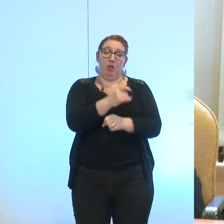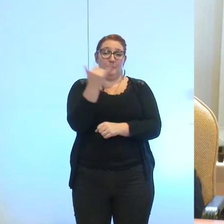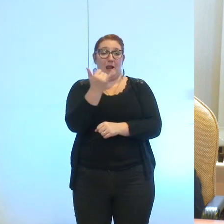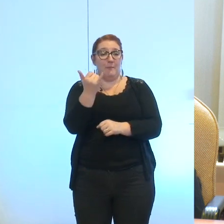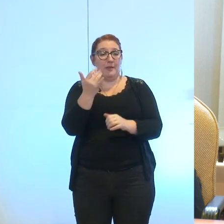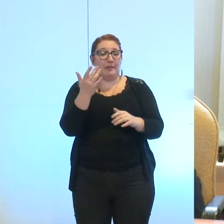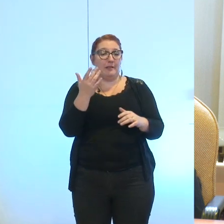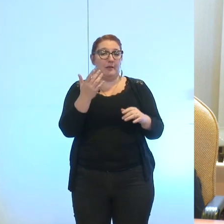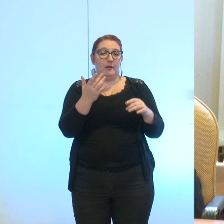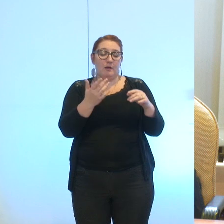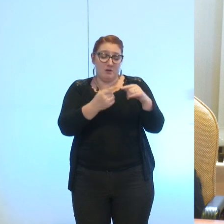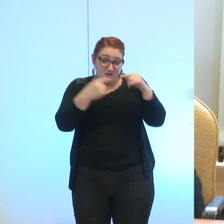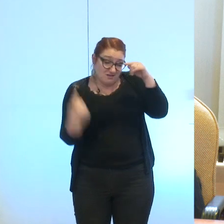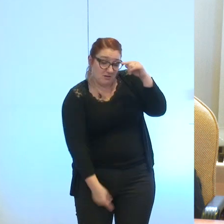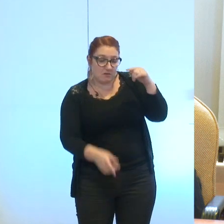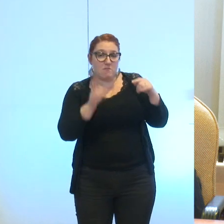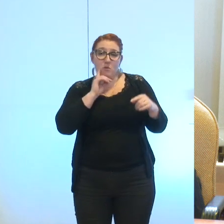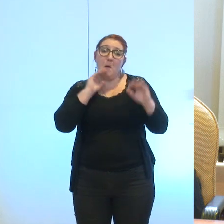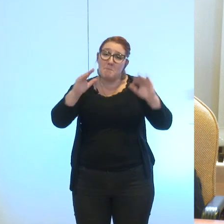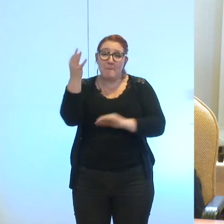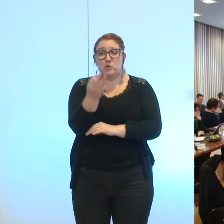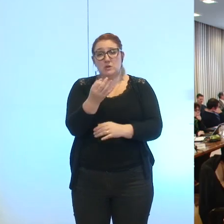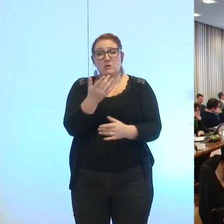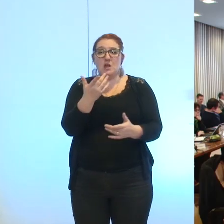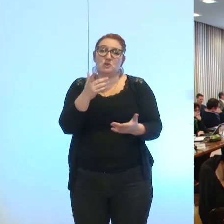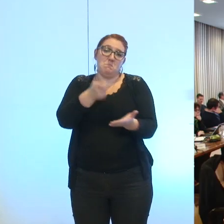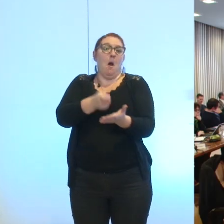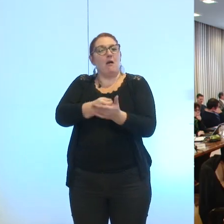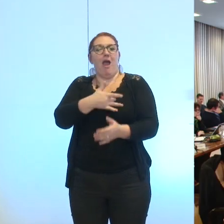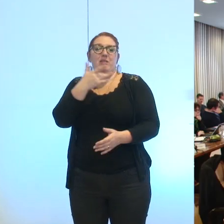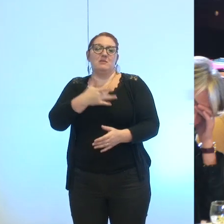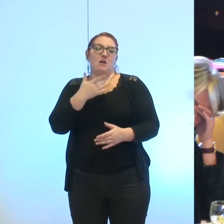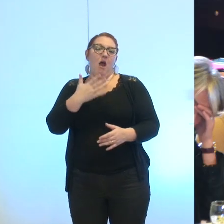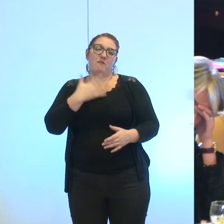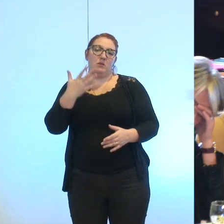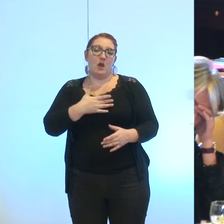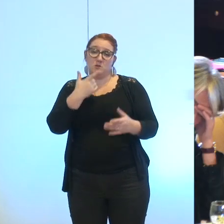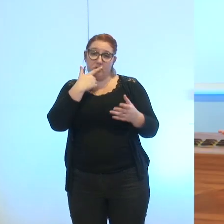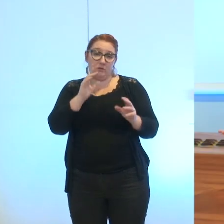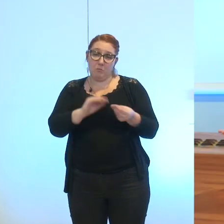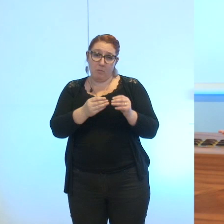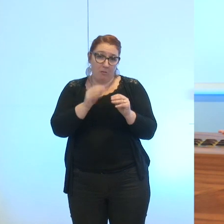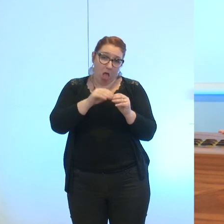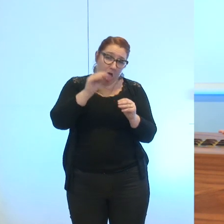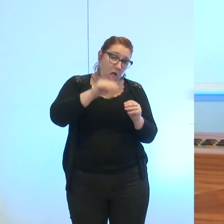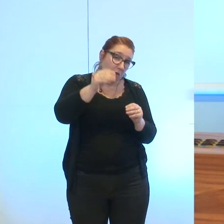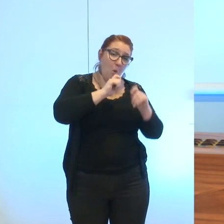que retarder le problème je vous remerci merci Monsieur Safar